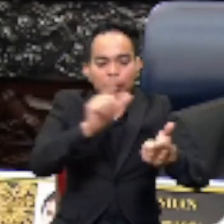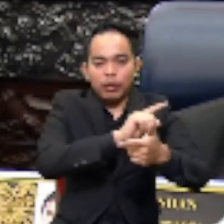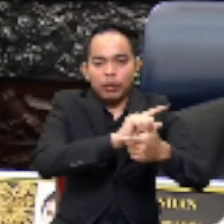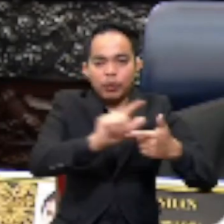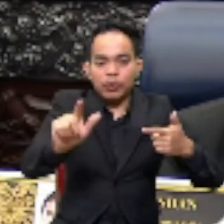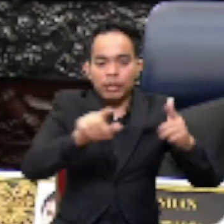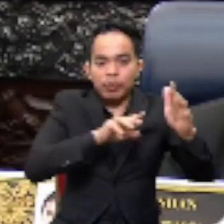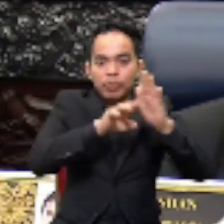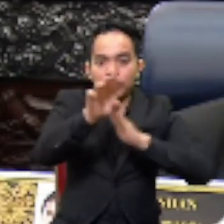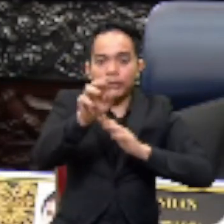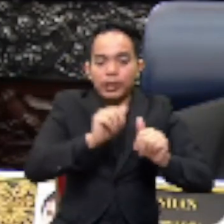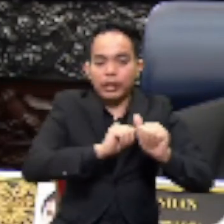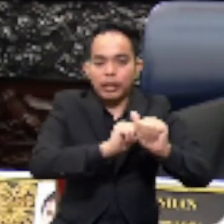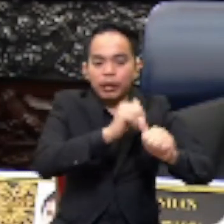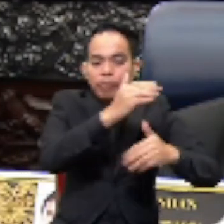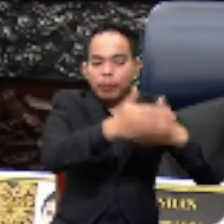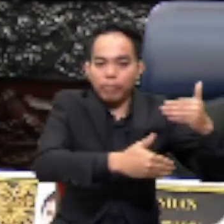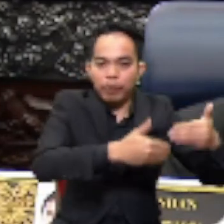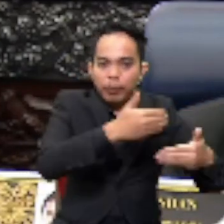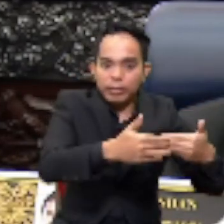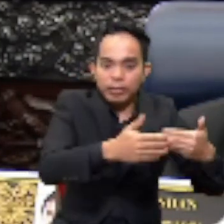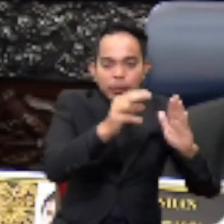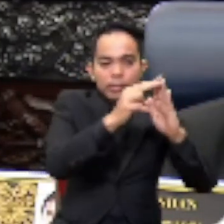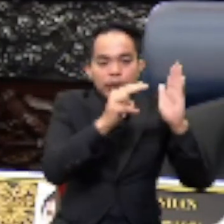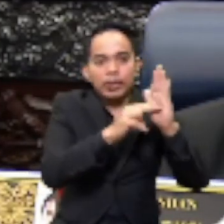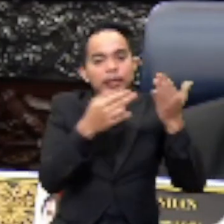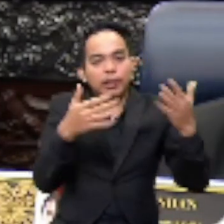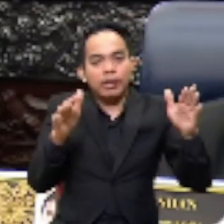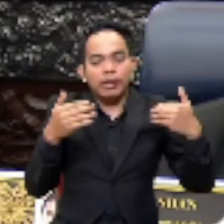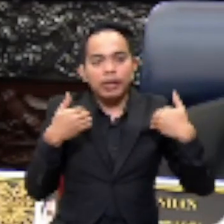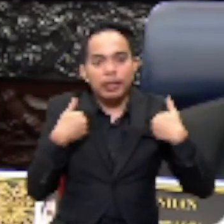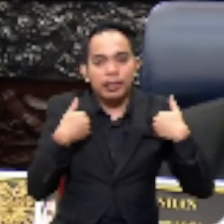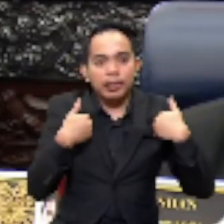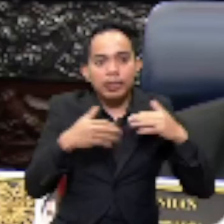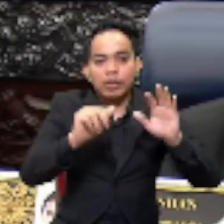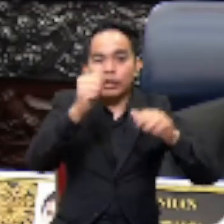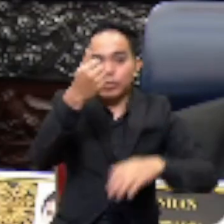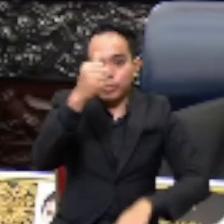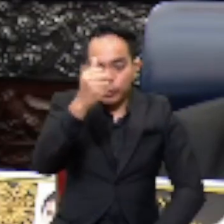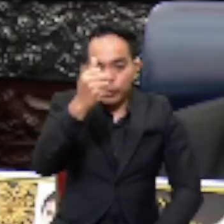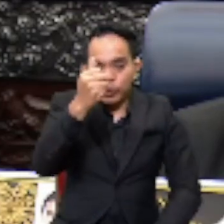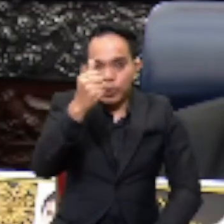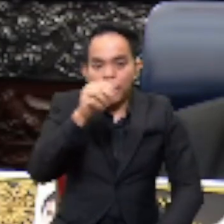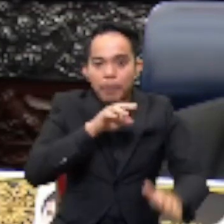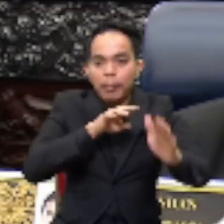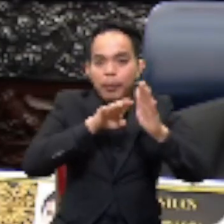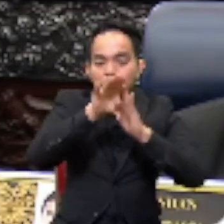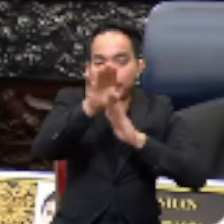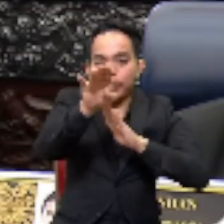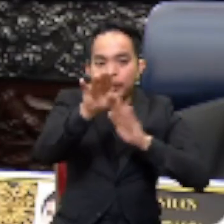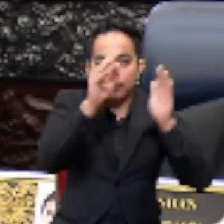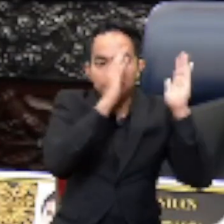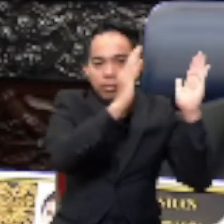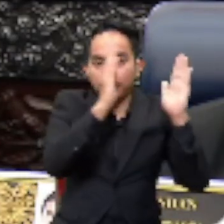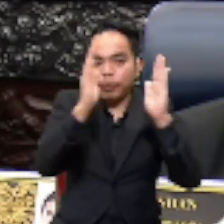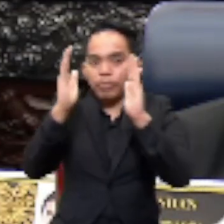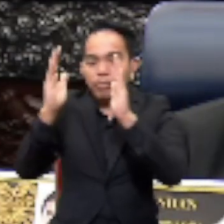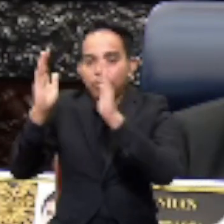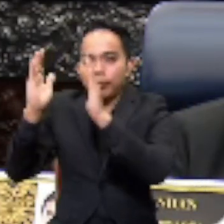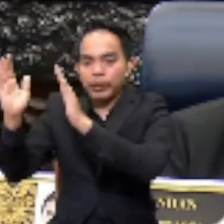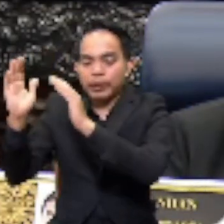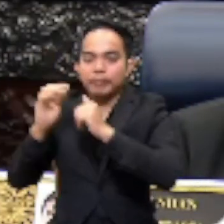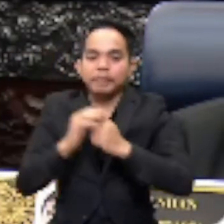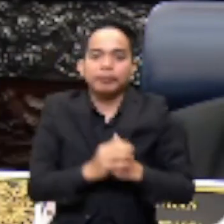pembangunan mengikut prosedur peruntukan perundangan sedia ada dan prinsip yang ke-10 iitu pembangunan berfasa dan juga